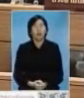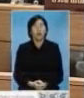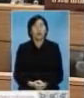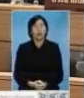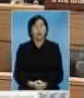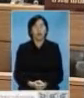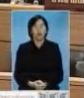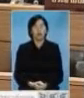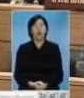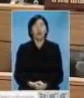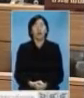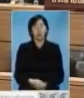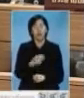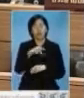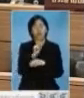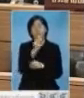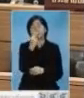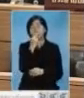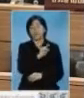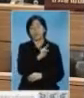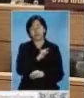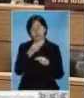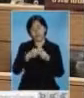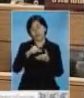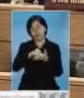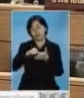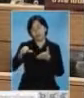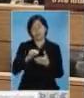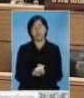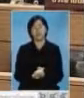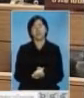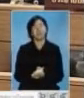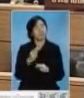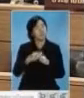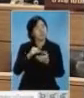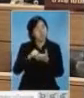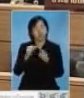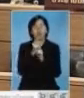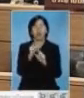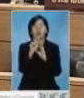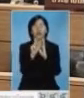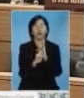านดูท่านประธานดูนะครับมีหน้าที่ถอดถอนมีหน้าที่ถอดถอน